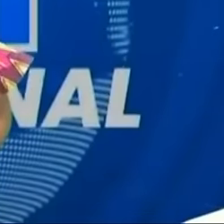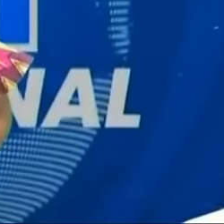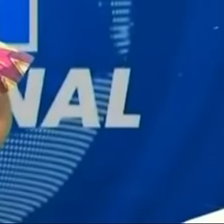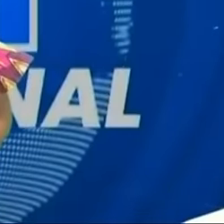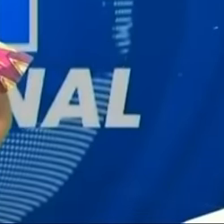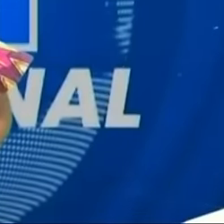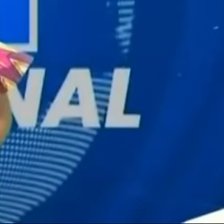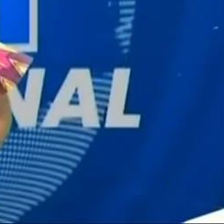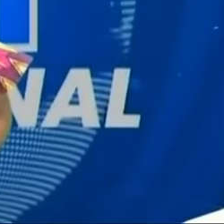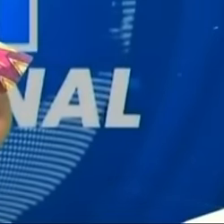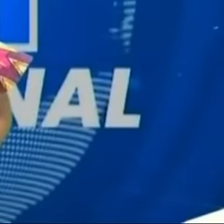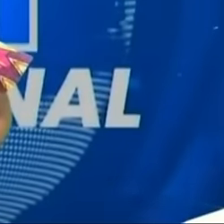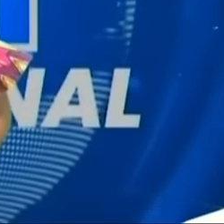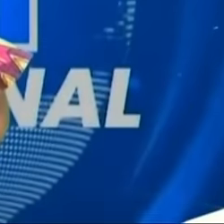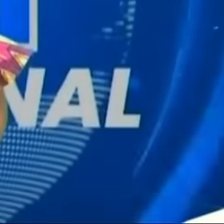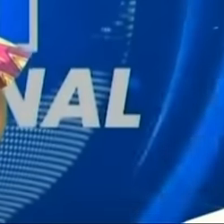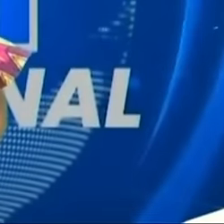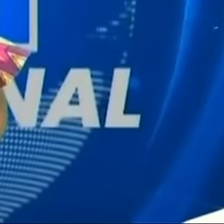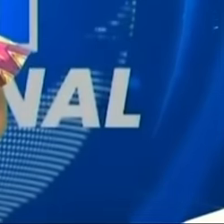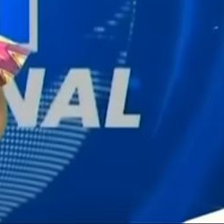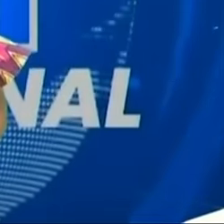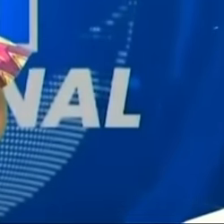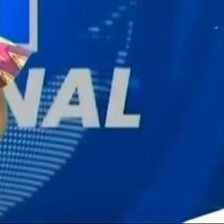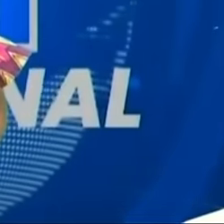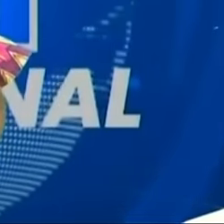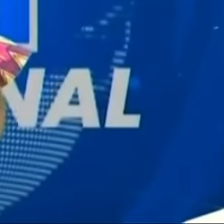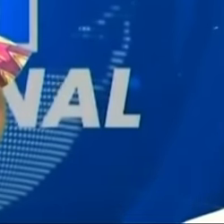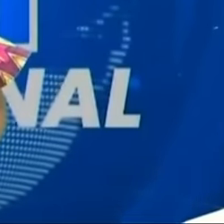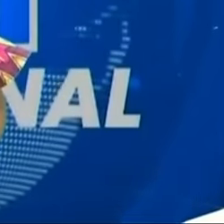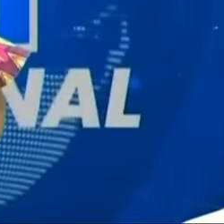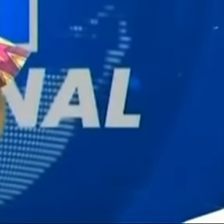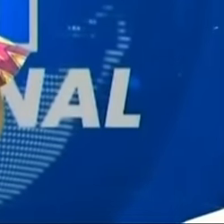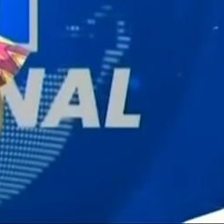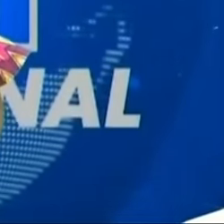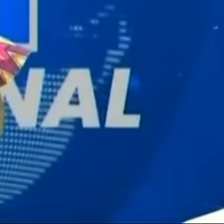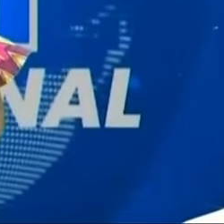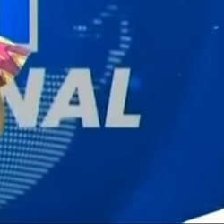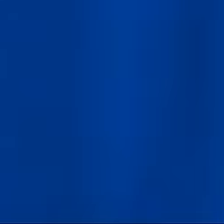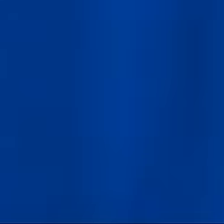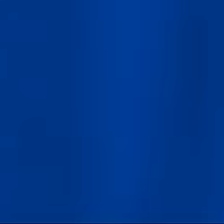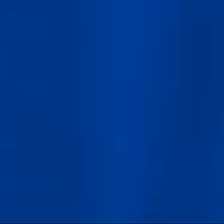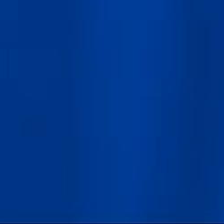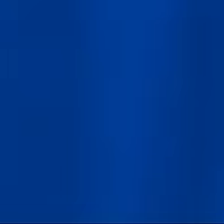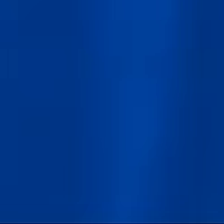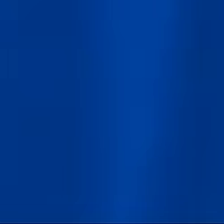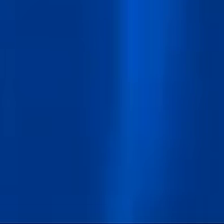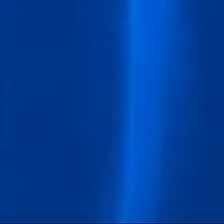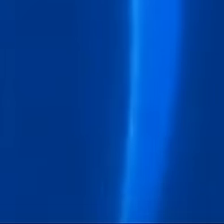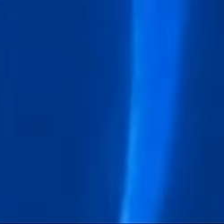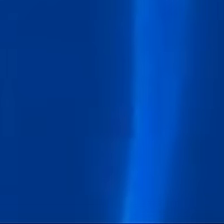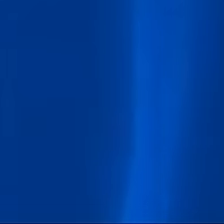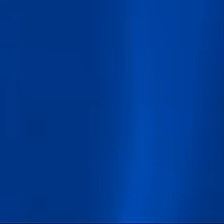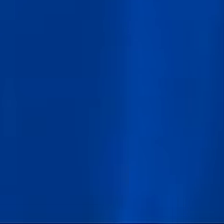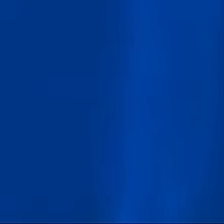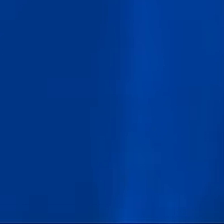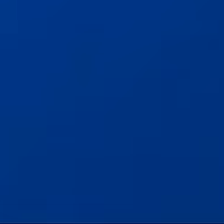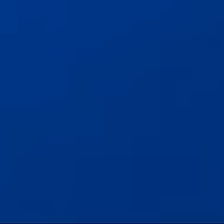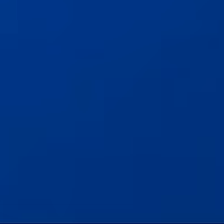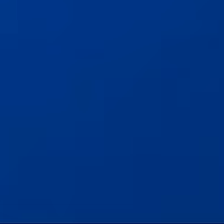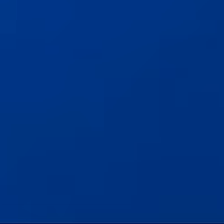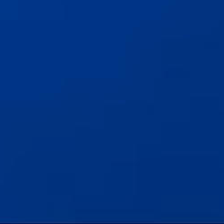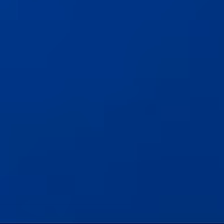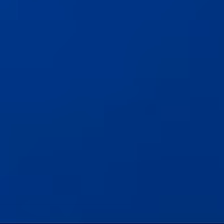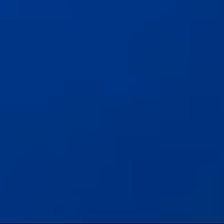Joël, et pour l'activité de demain, comment ça va se passer? Ça sera où? Alors l'activité de demain, ça sera au Palais du Peuple, au chapiteau du Palais du